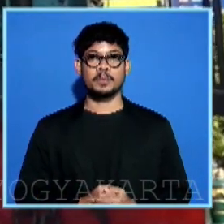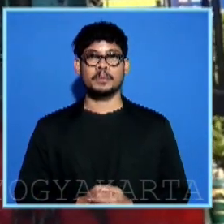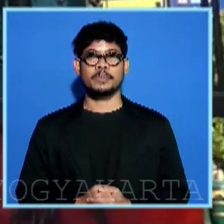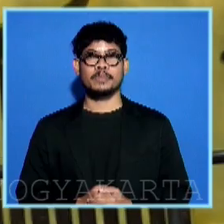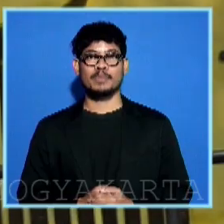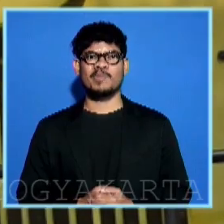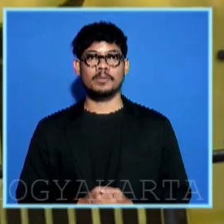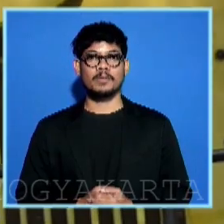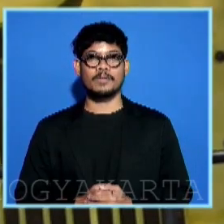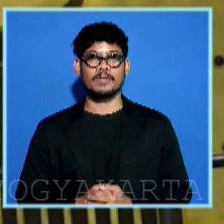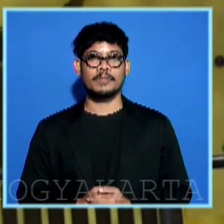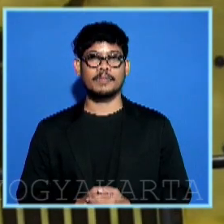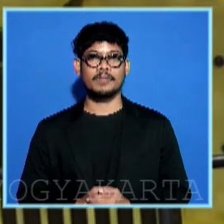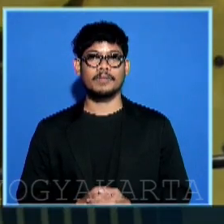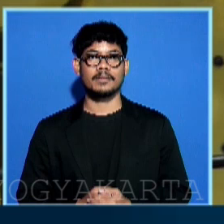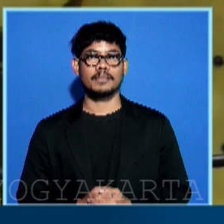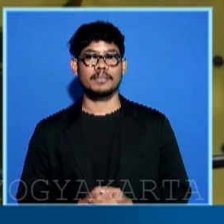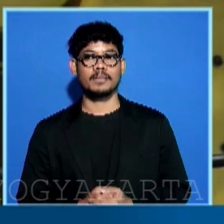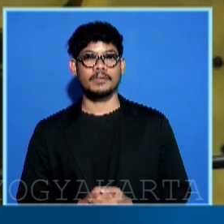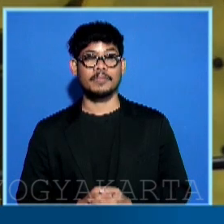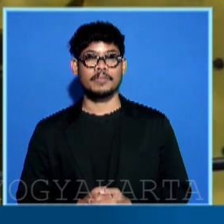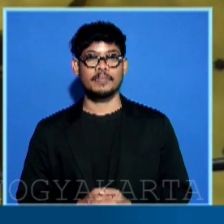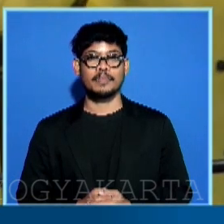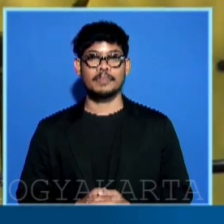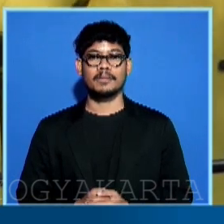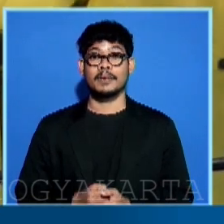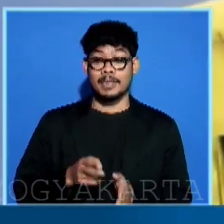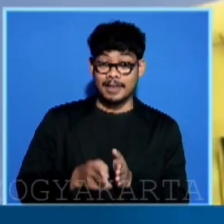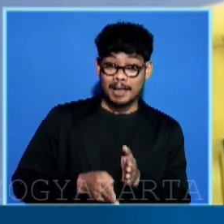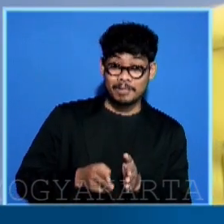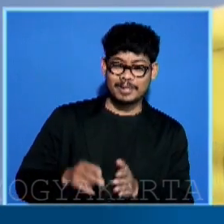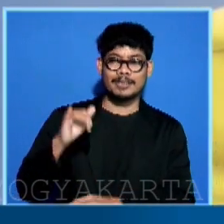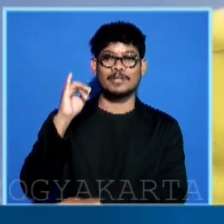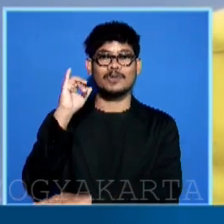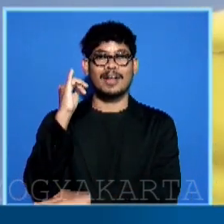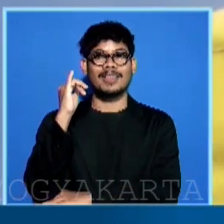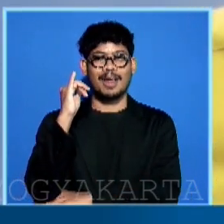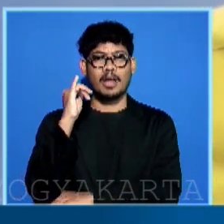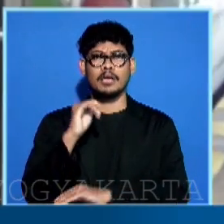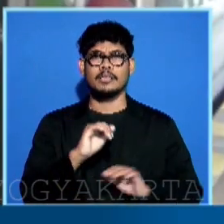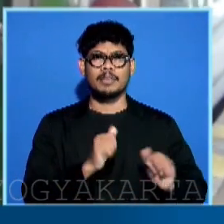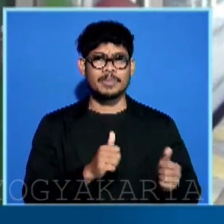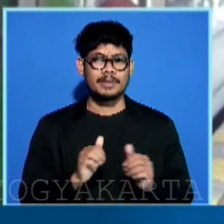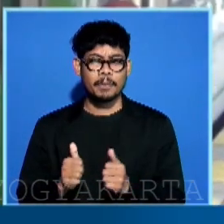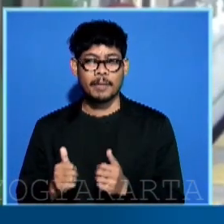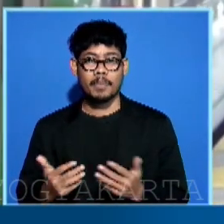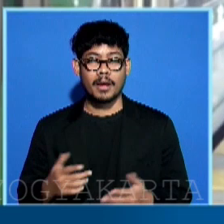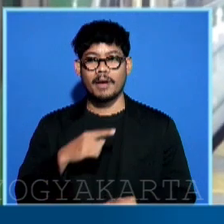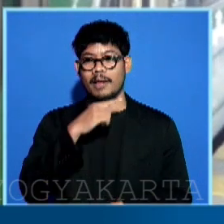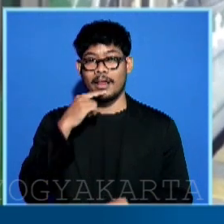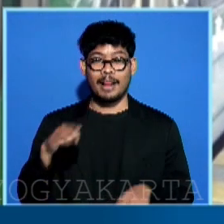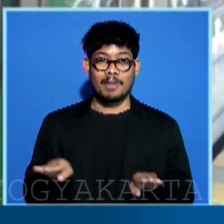lalu kereta api Indonesia bandara siap menyambut libur natal 2023 dan tahun baru 2024 salah satunya dengan